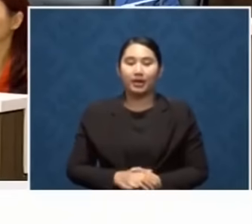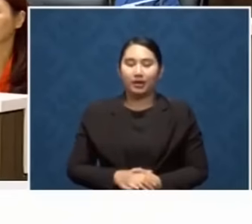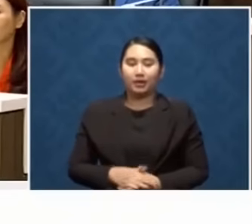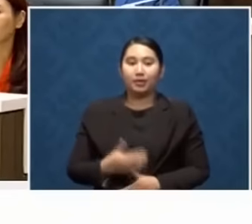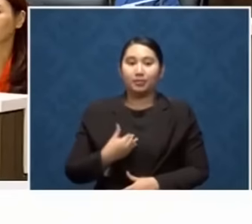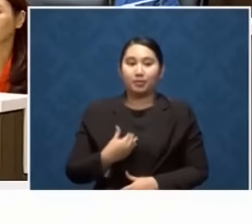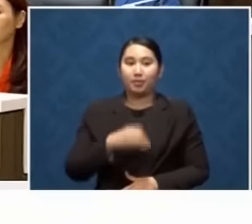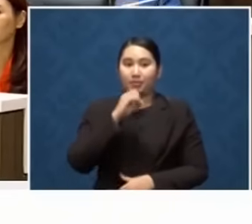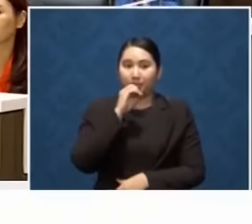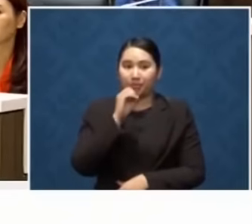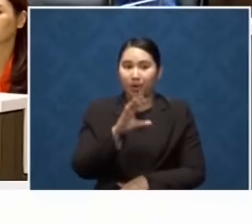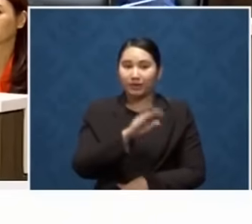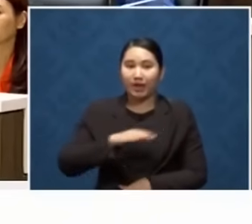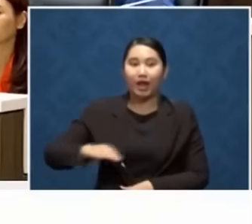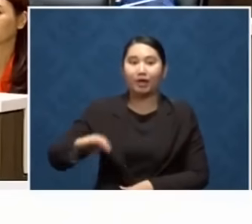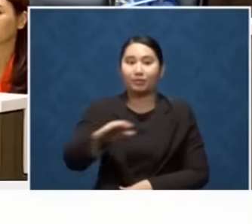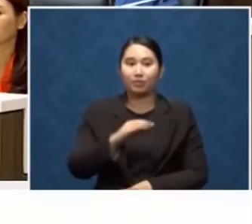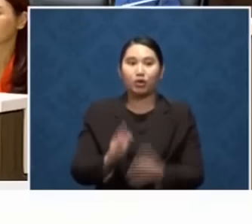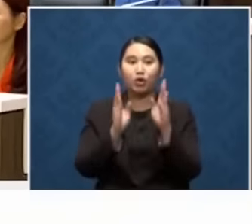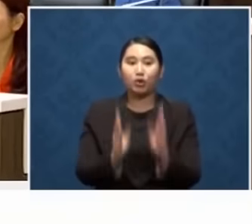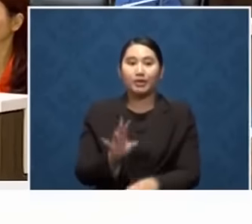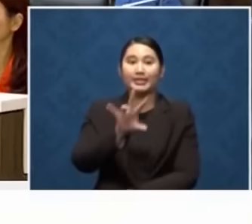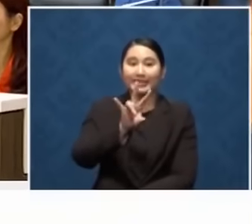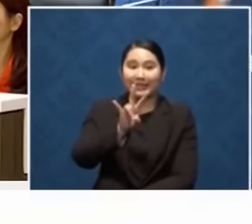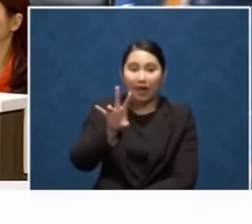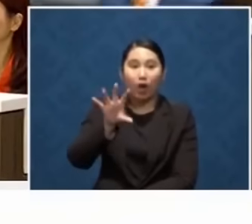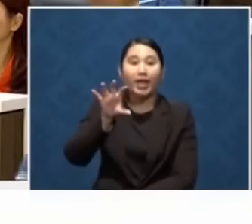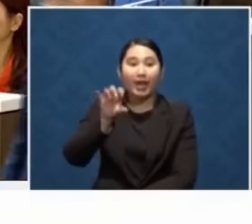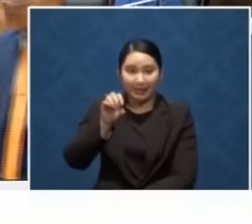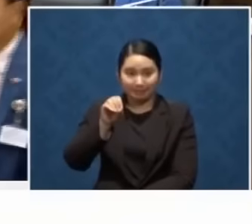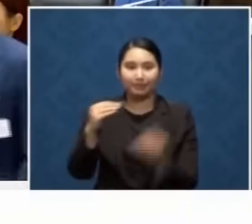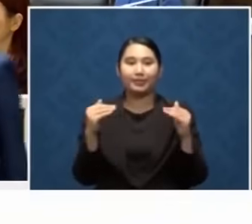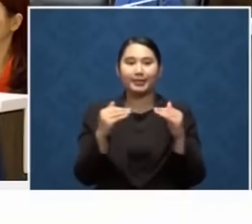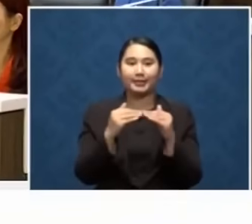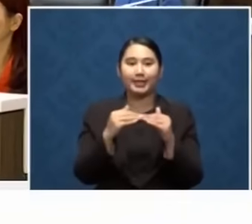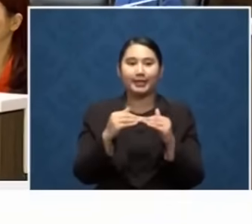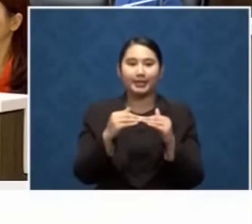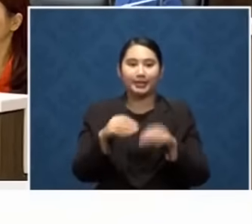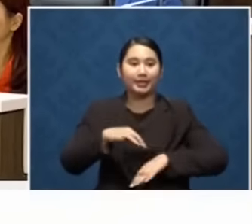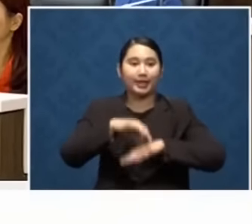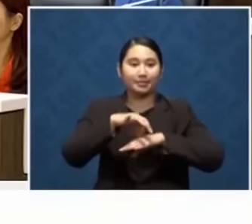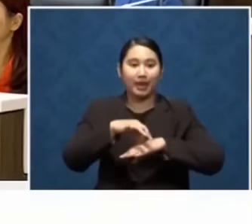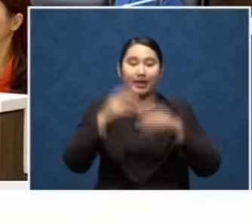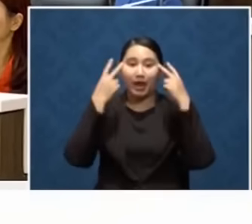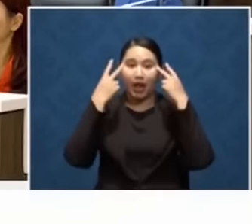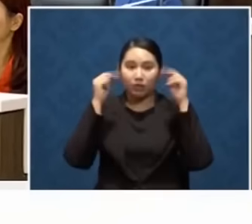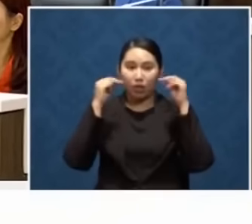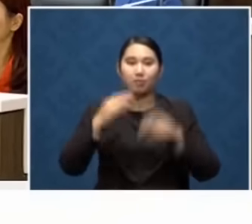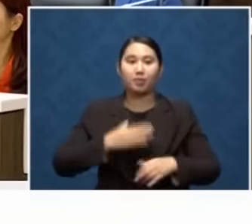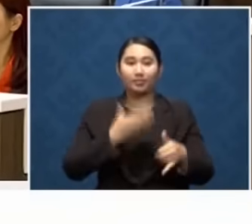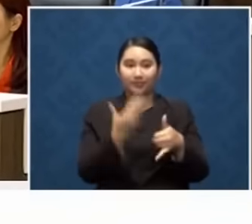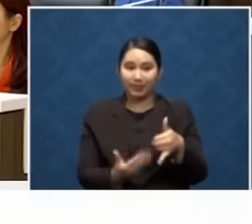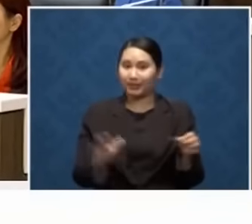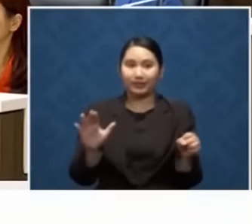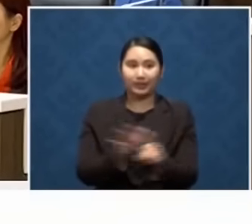านท่านประธานไปยังสมาชิกทุกคนทั้ง750คนที่มีสิทธิ์ในการเลือกนายกรัฐมนตรีครั้งนี้ผมยังมีคุณสมบัติสมบูรณ์แบ